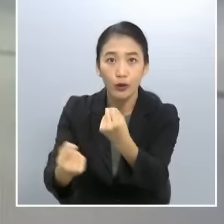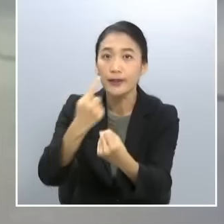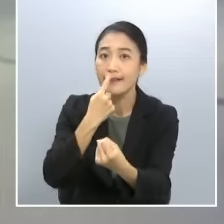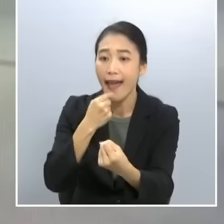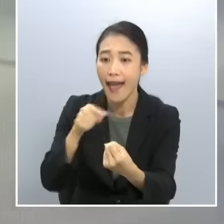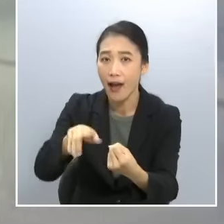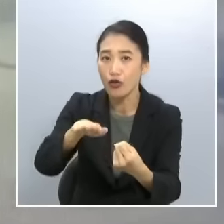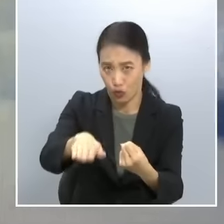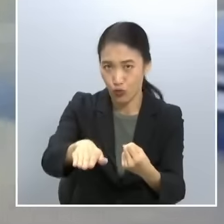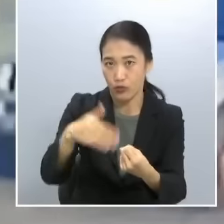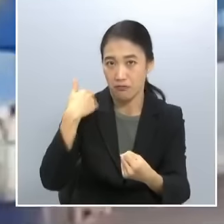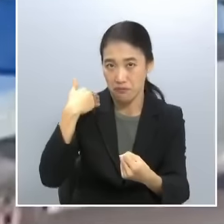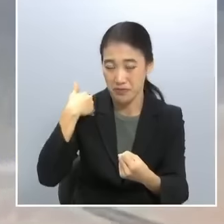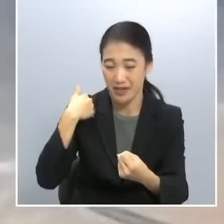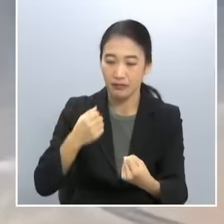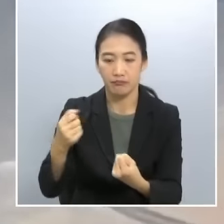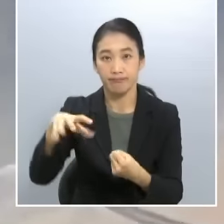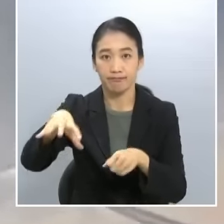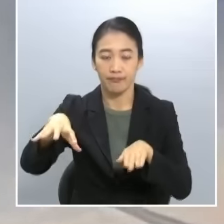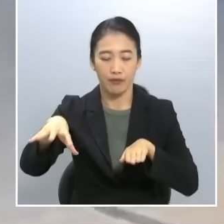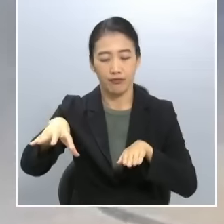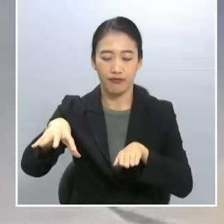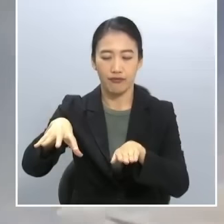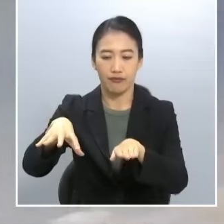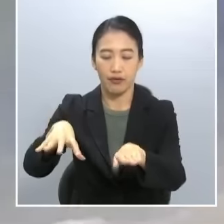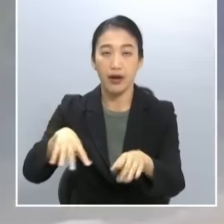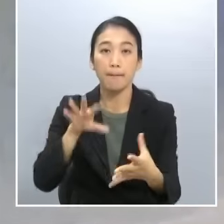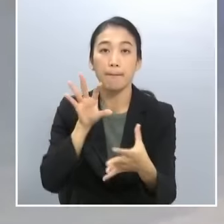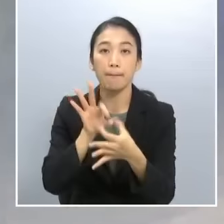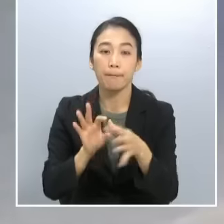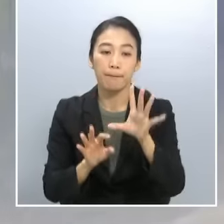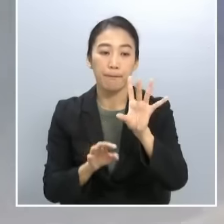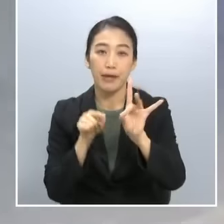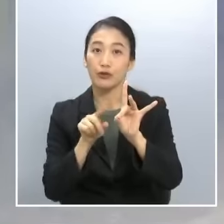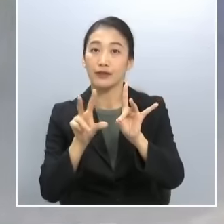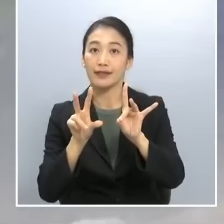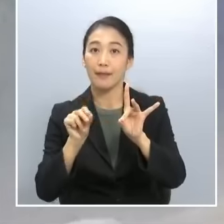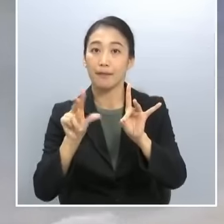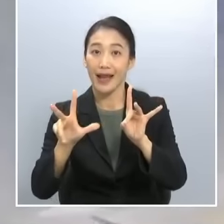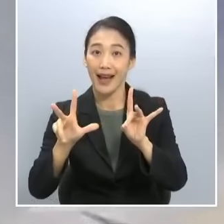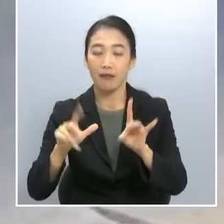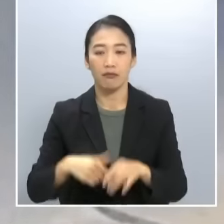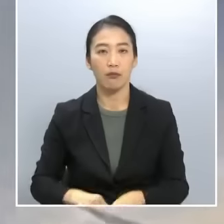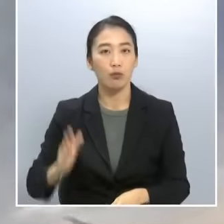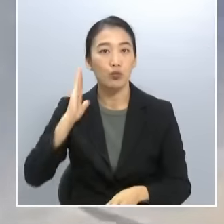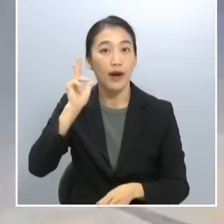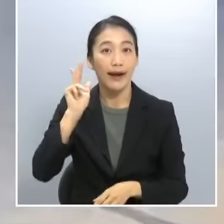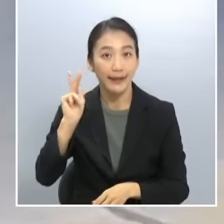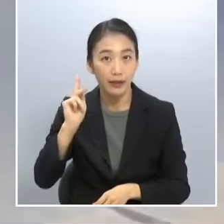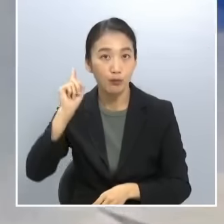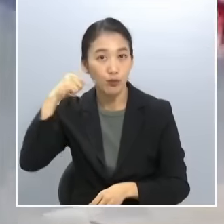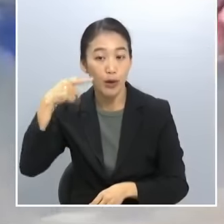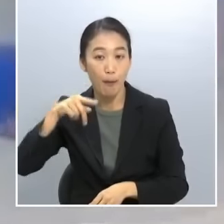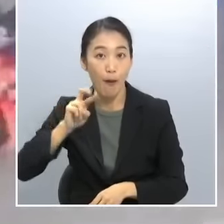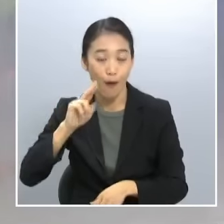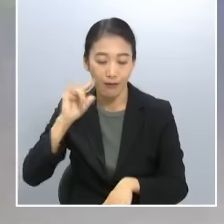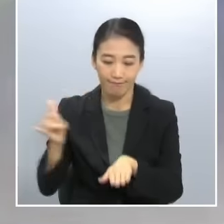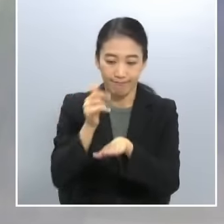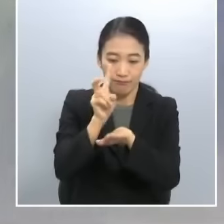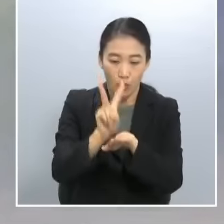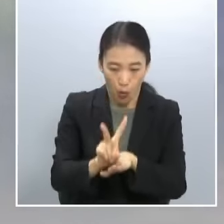ครับ 833นครับพรขับรถกระบะของตัวเองเนี่ยไปกับช่างอังกฤษมุ่งหน้าไปตามถนนรัตนโกสินทร์ 200ปีผ่านไปไม่กี่นาทีครับ